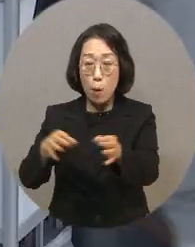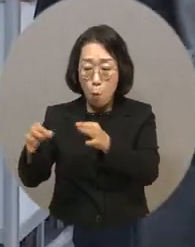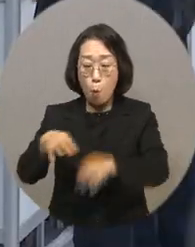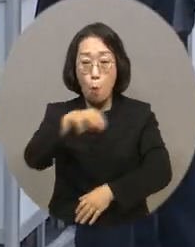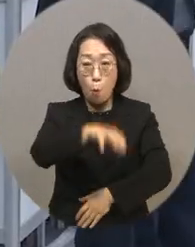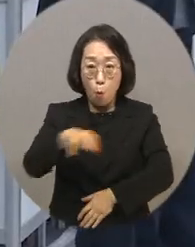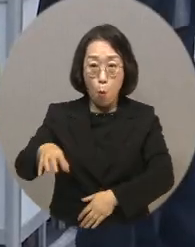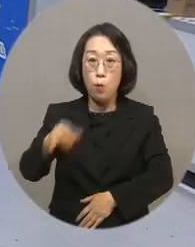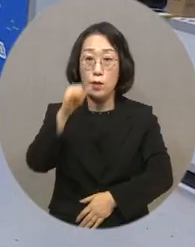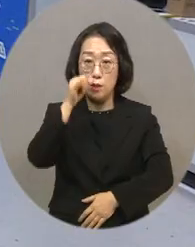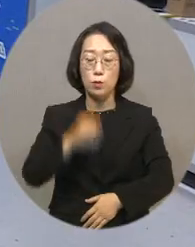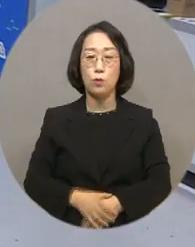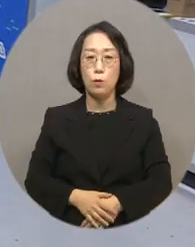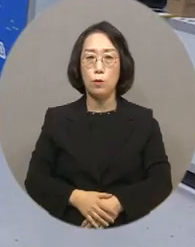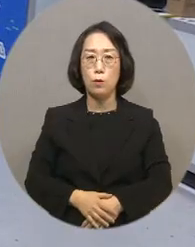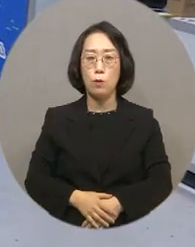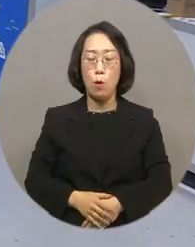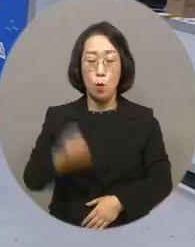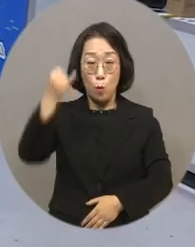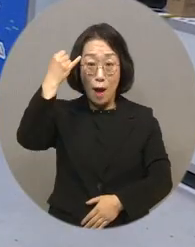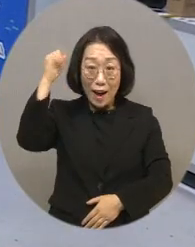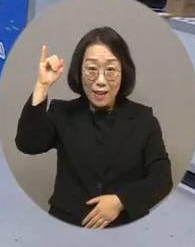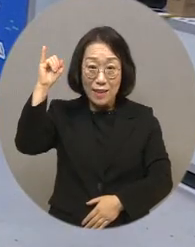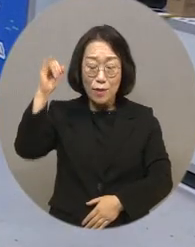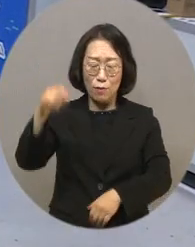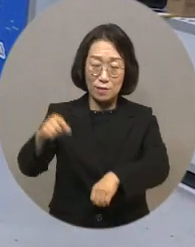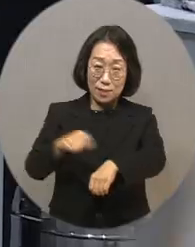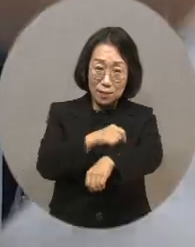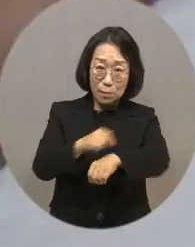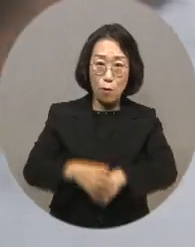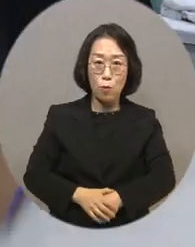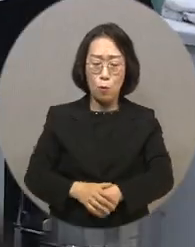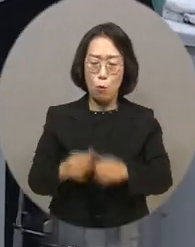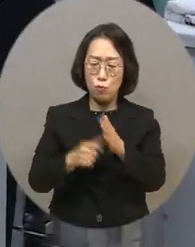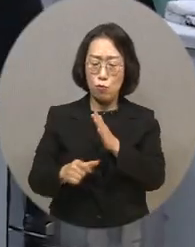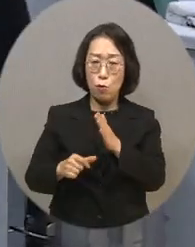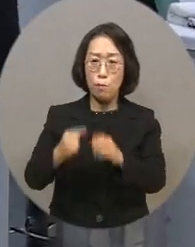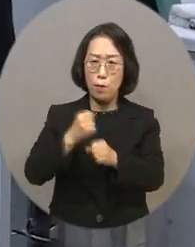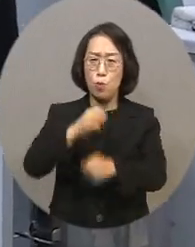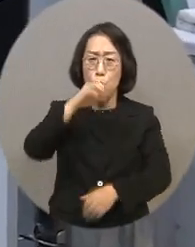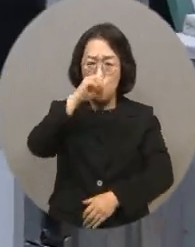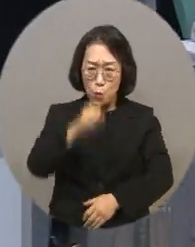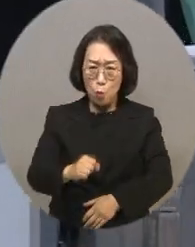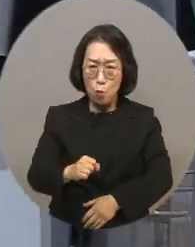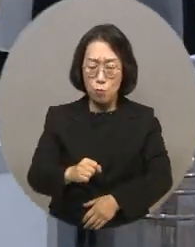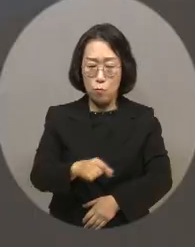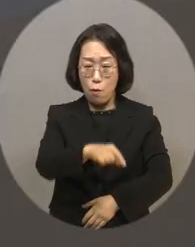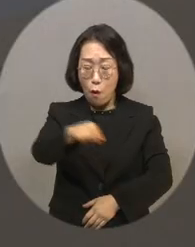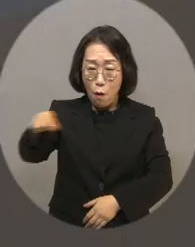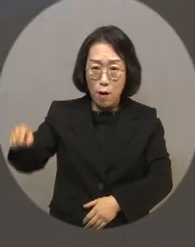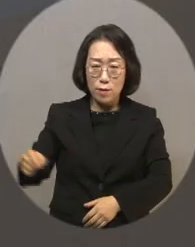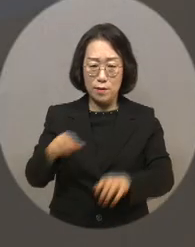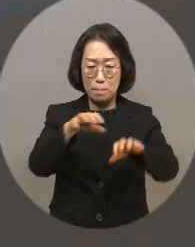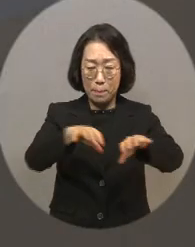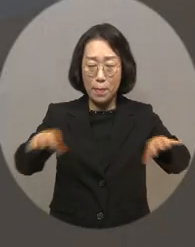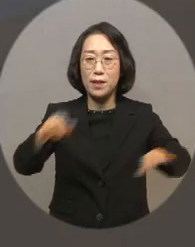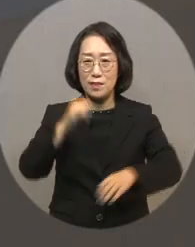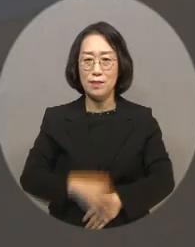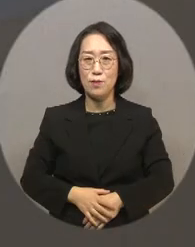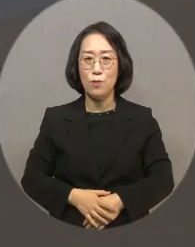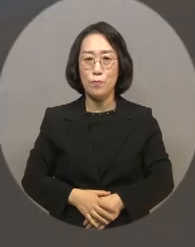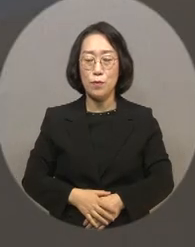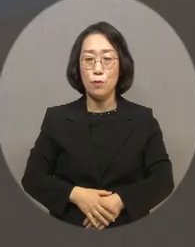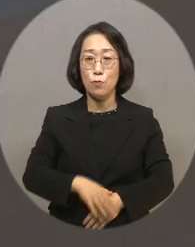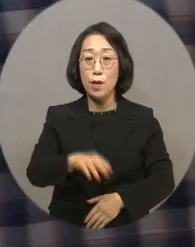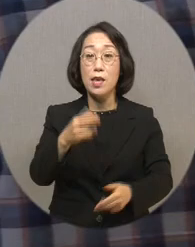보였는데요. 독창적인 아이디어뿐만 아니라 품질까지 좋은 상품들이 눈에 많이 보이는데요. 곳곳에 배치된